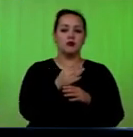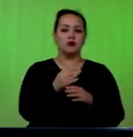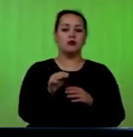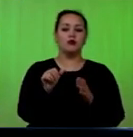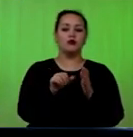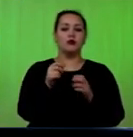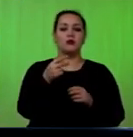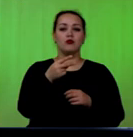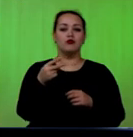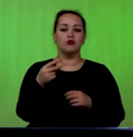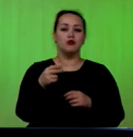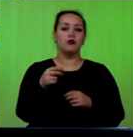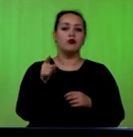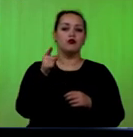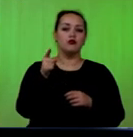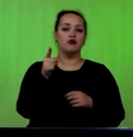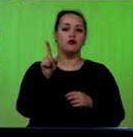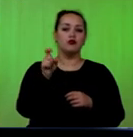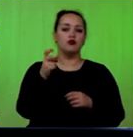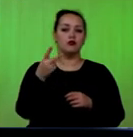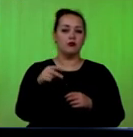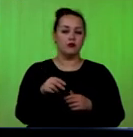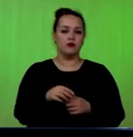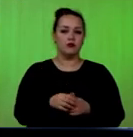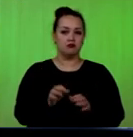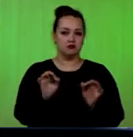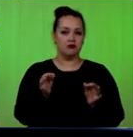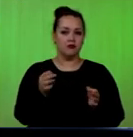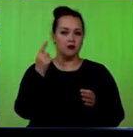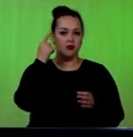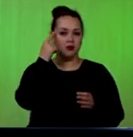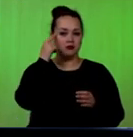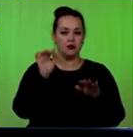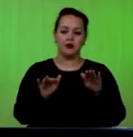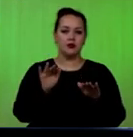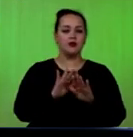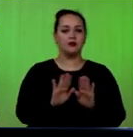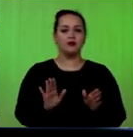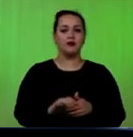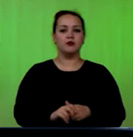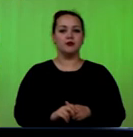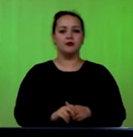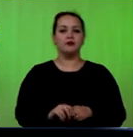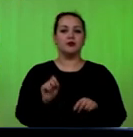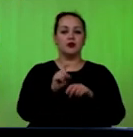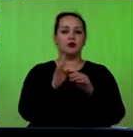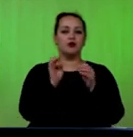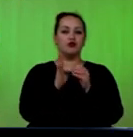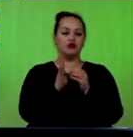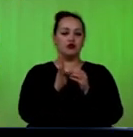у вас правильно я не сомневалась задание 14 назовите